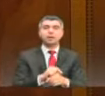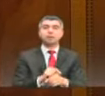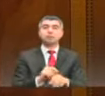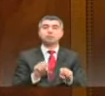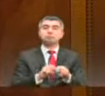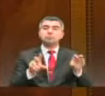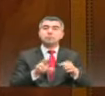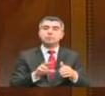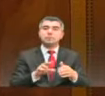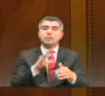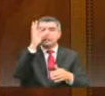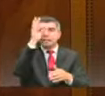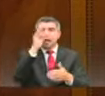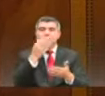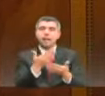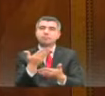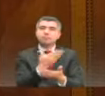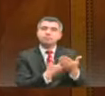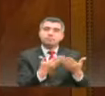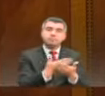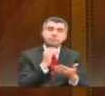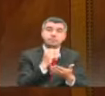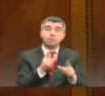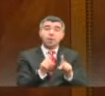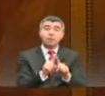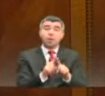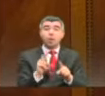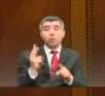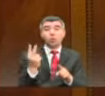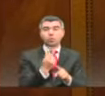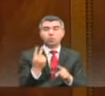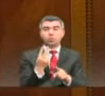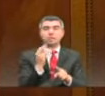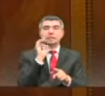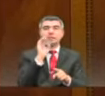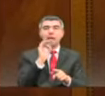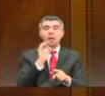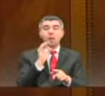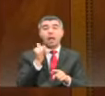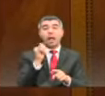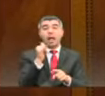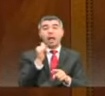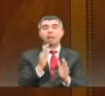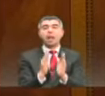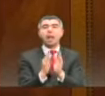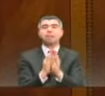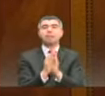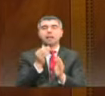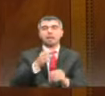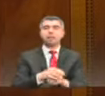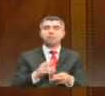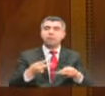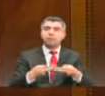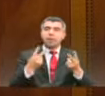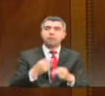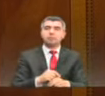وإطلاق سياسة لغوية مندمجة ترتكز على تقوية اللغتين الوطنيتين الرسميتين العربية والأمازيغية في